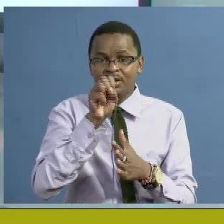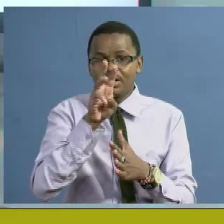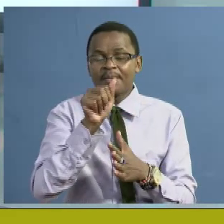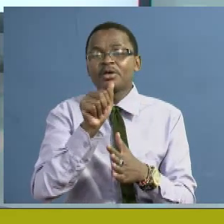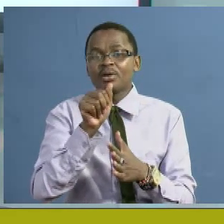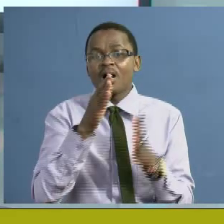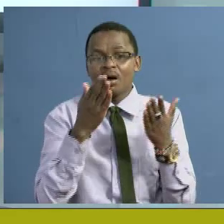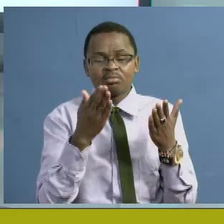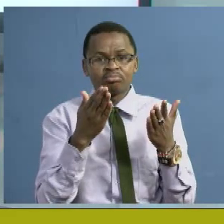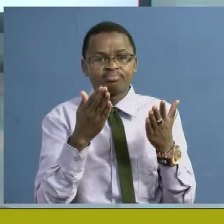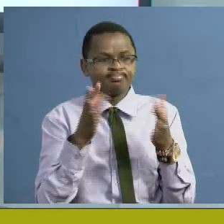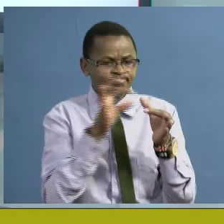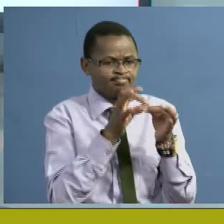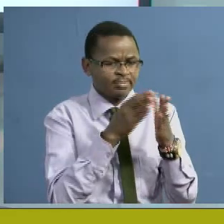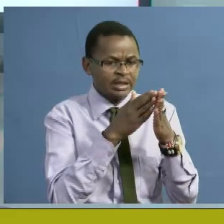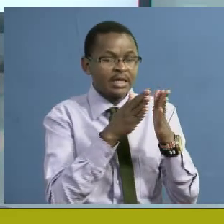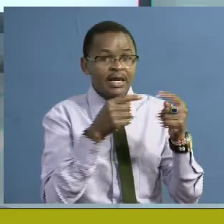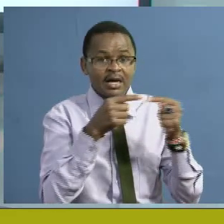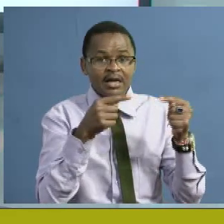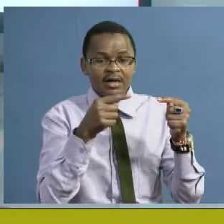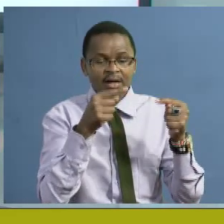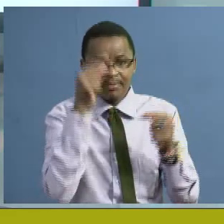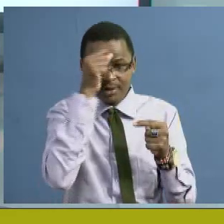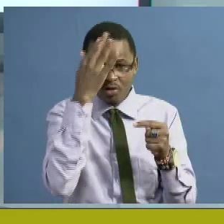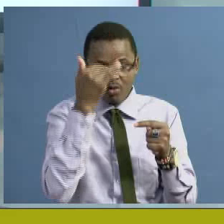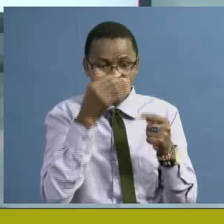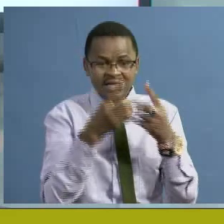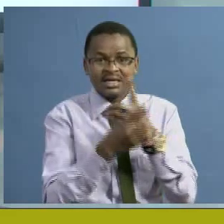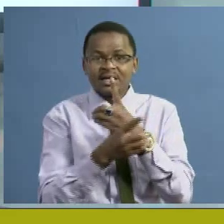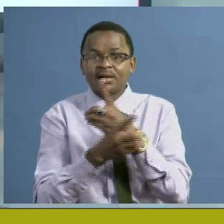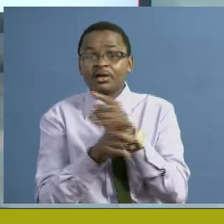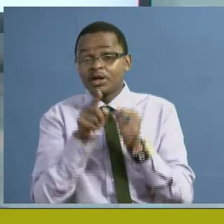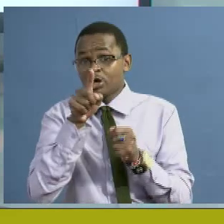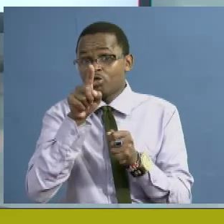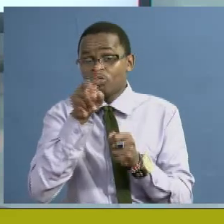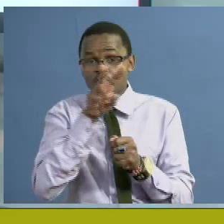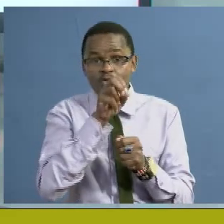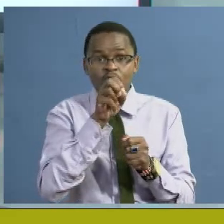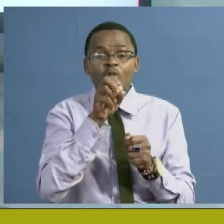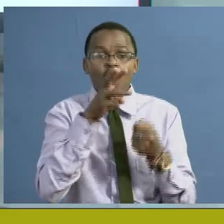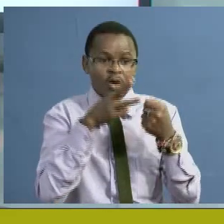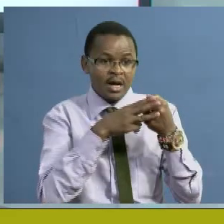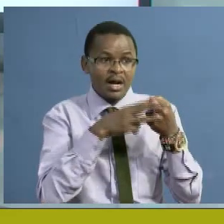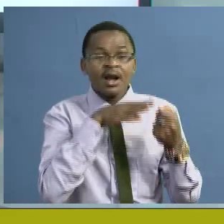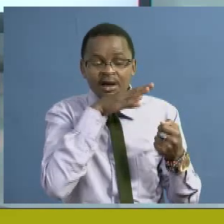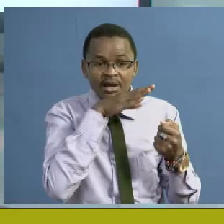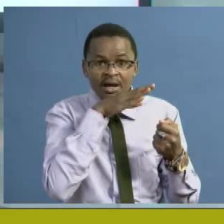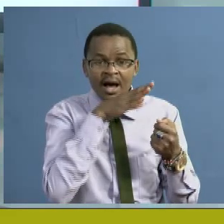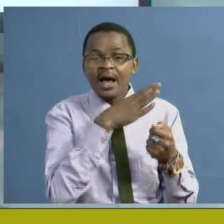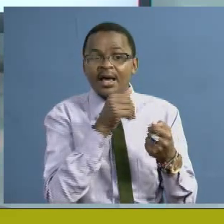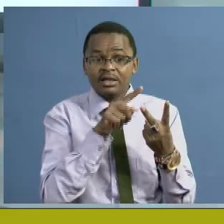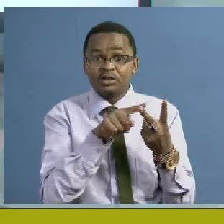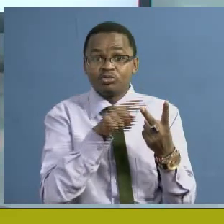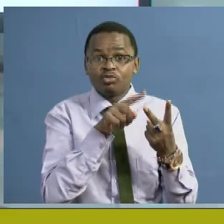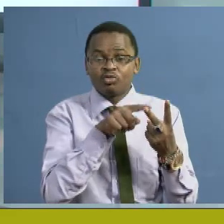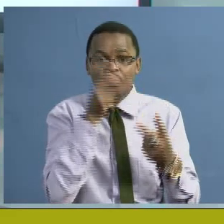huo haufai kujumuisha viongozi wa upinzani serikalini, kwani ni tofauti na ule wa 2008 kati ya Raila Odinga na rais mstaafu